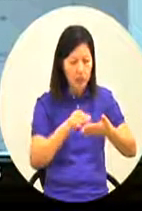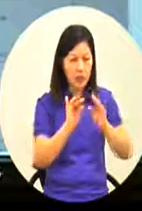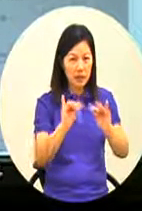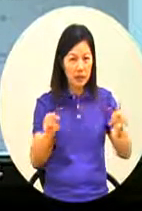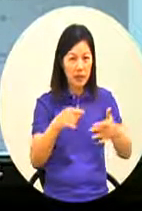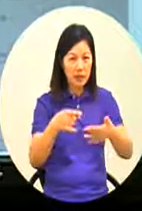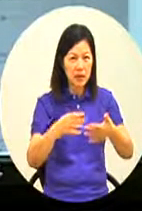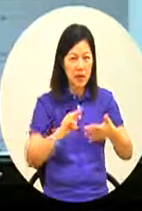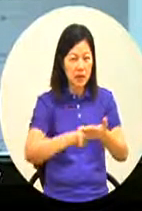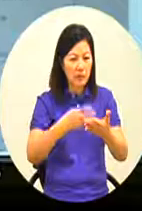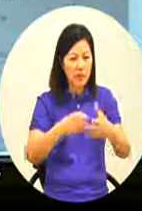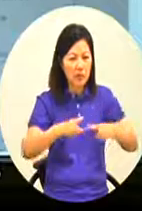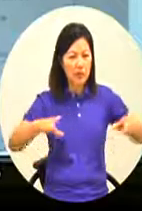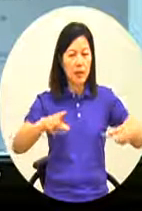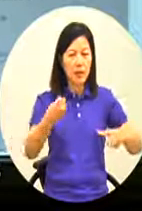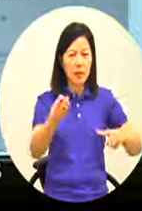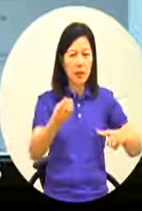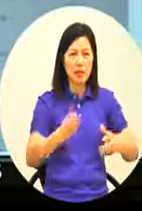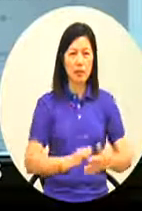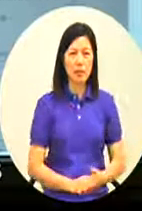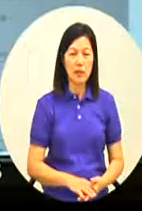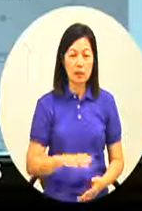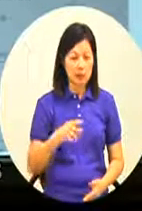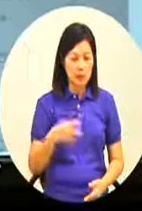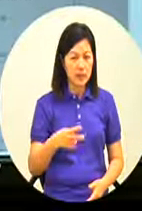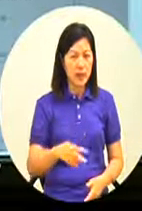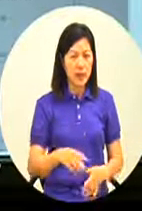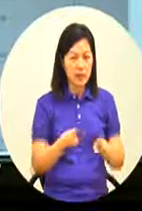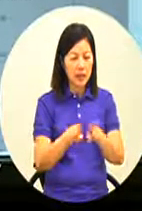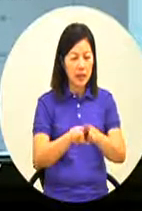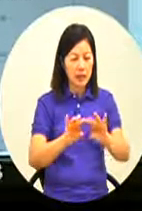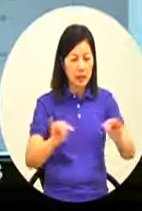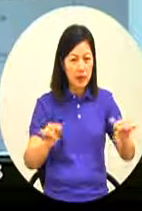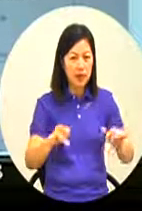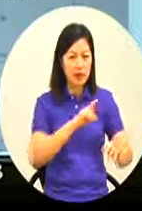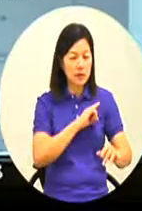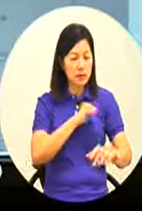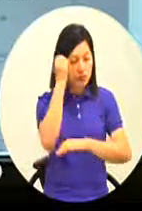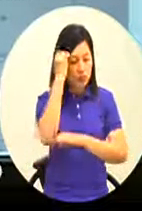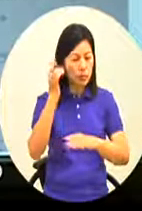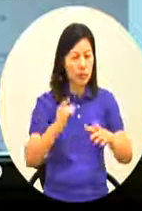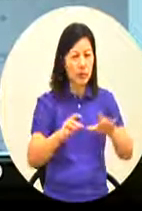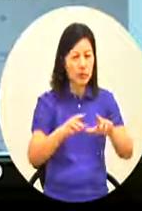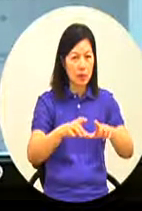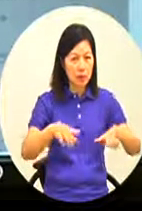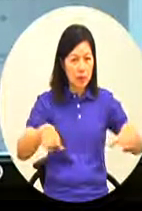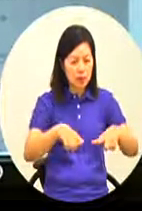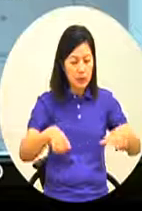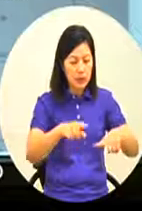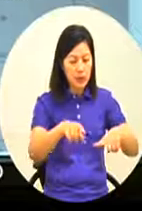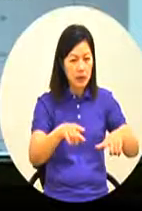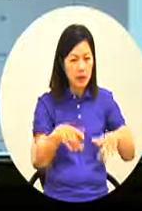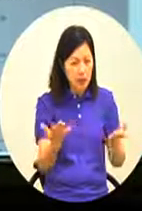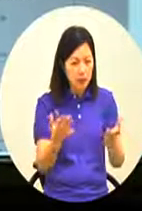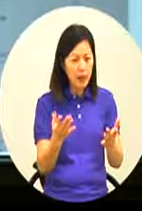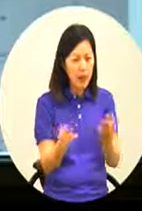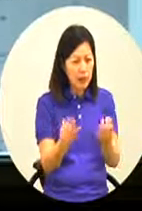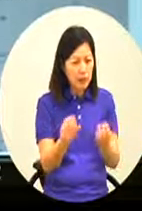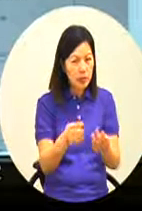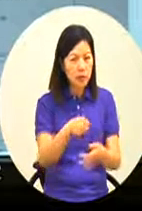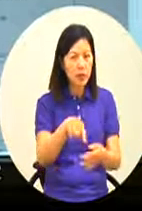没有变比较大，但是我们可以看到它也就是一般的土地跟自用住宅的部分也很清楚大概是多少，但是呢它就